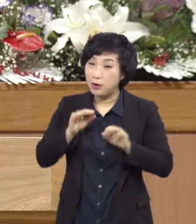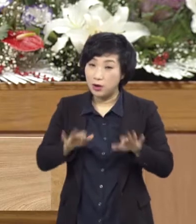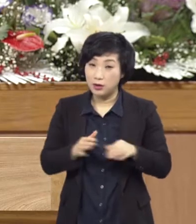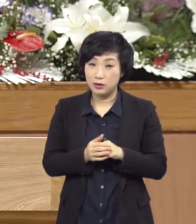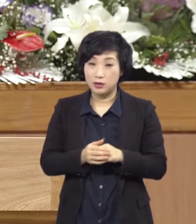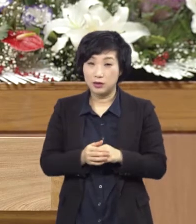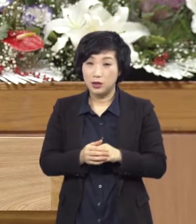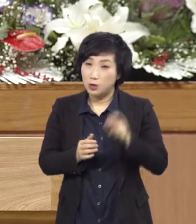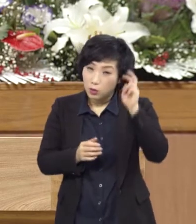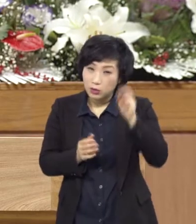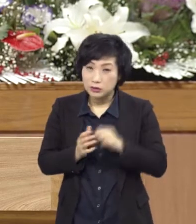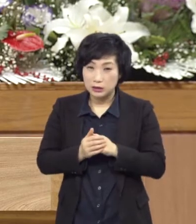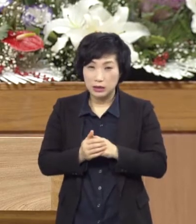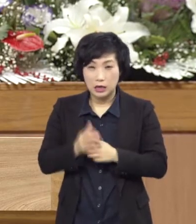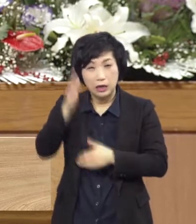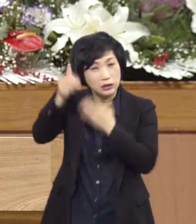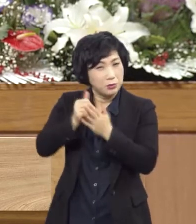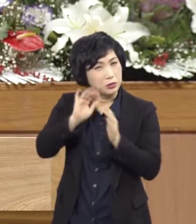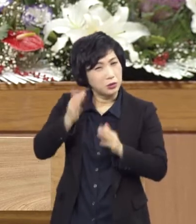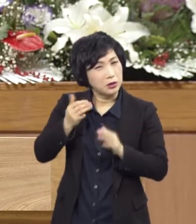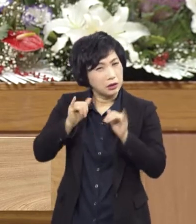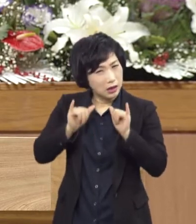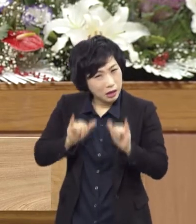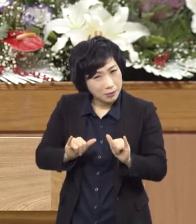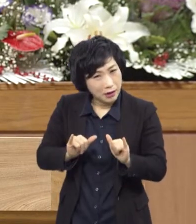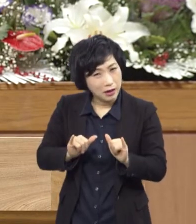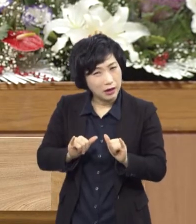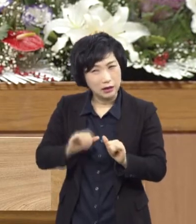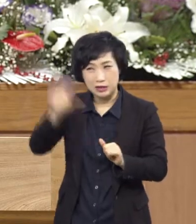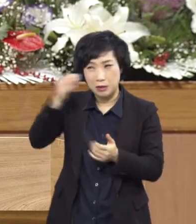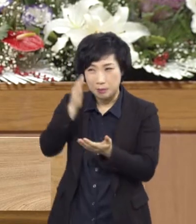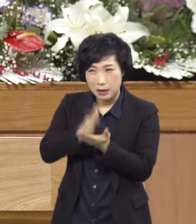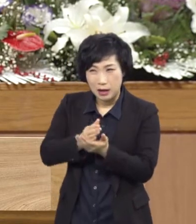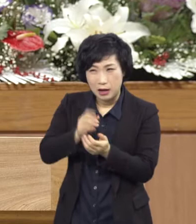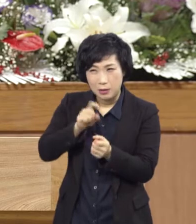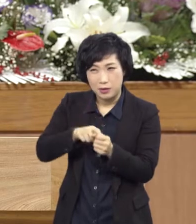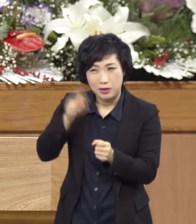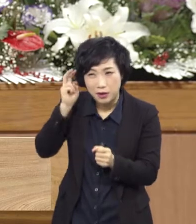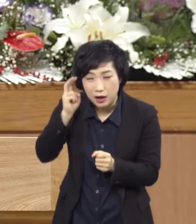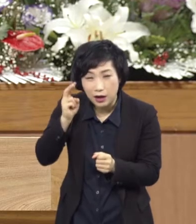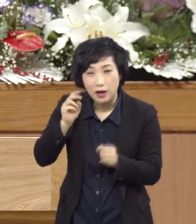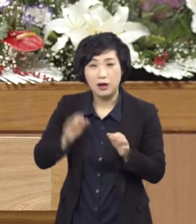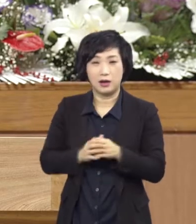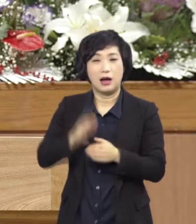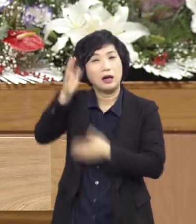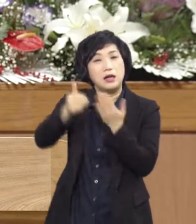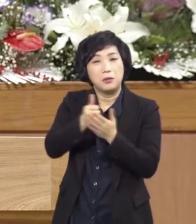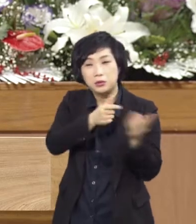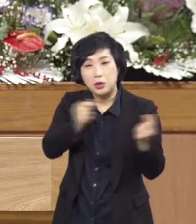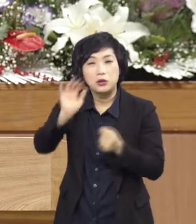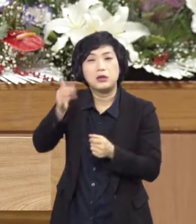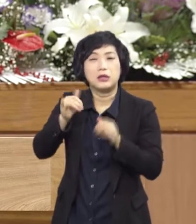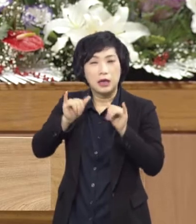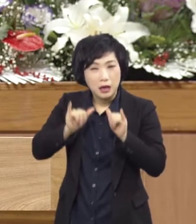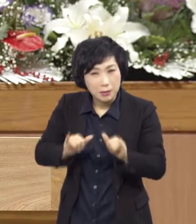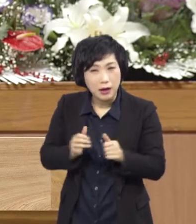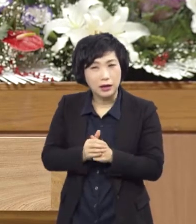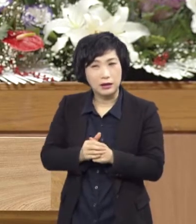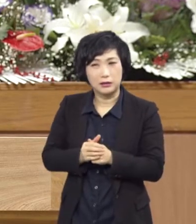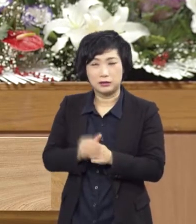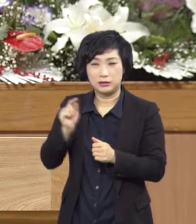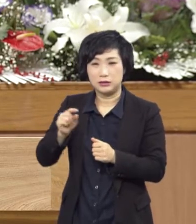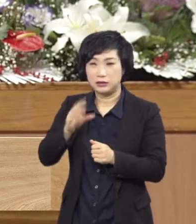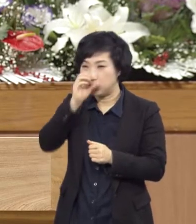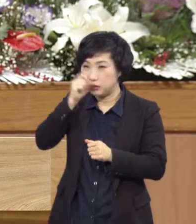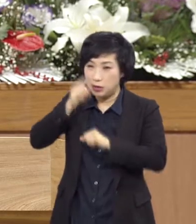혹시라도 신될까 봐 못 먹게 한 것이 아니냐, 하나님 될까 봐 못 먹게 한 것이 아니냐,